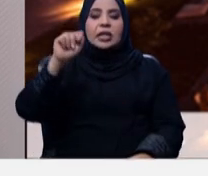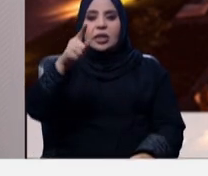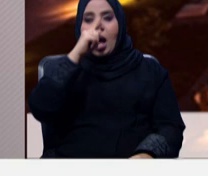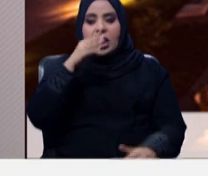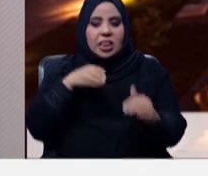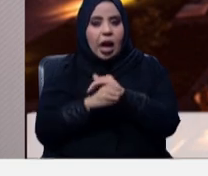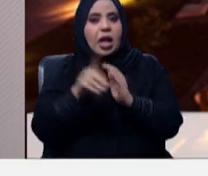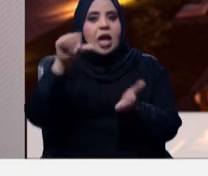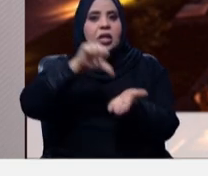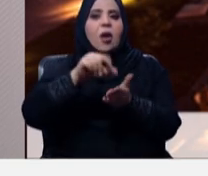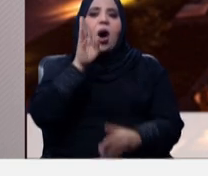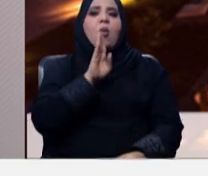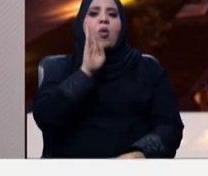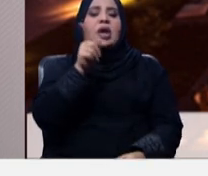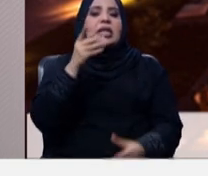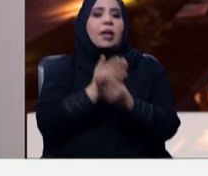الإيرانية